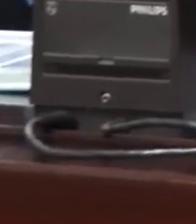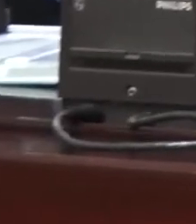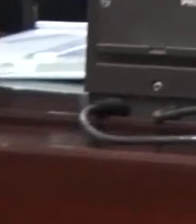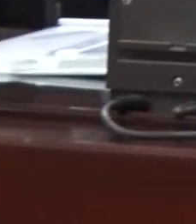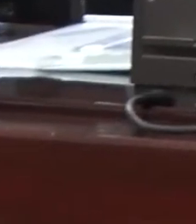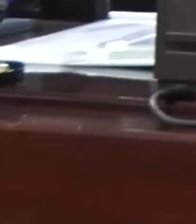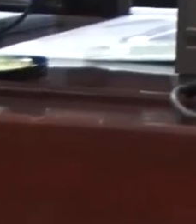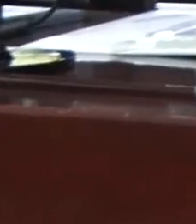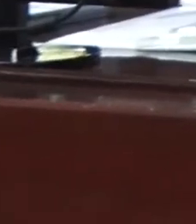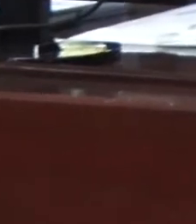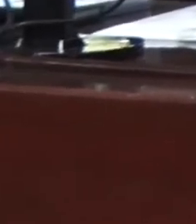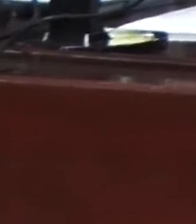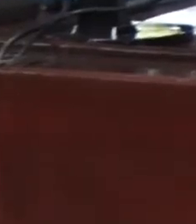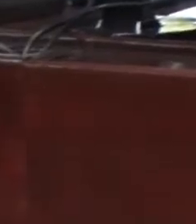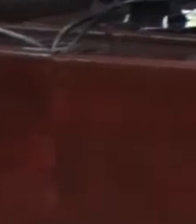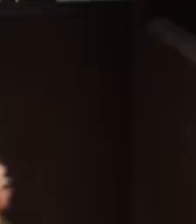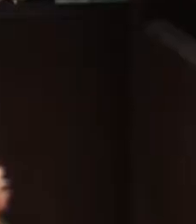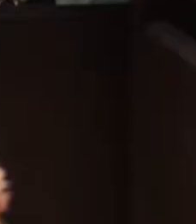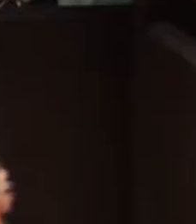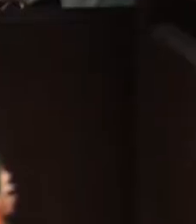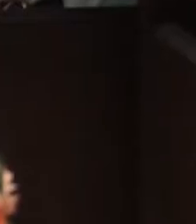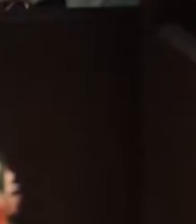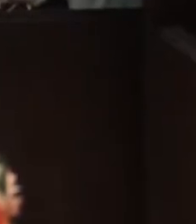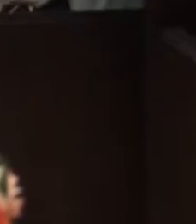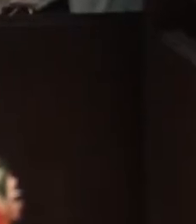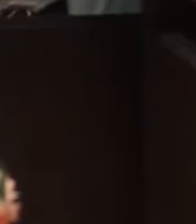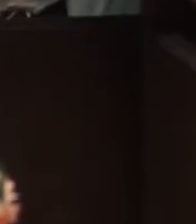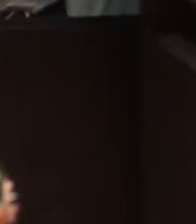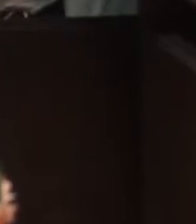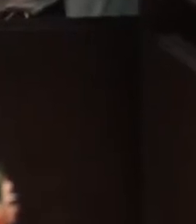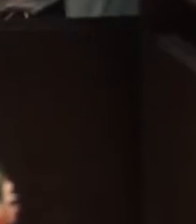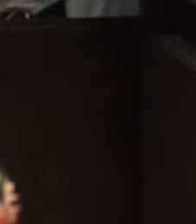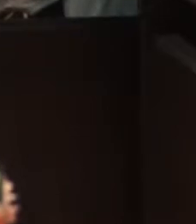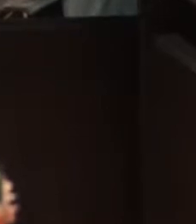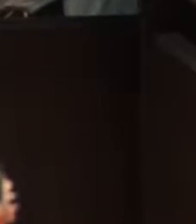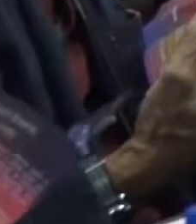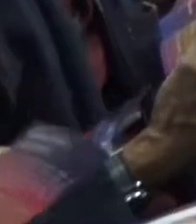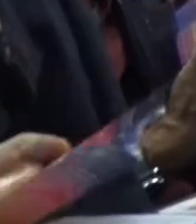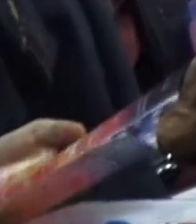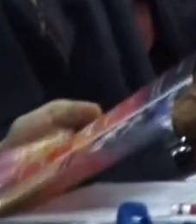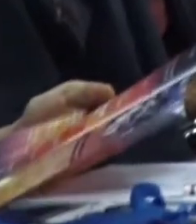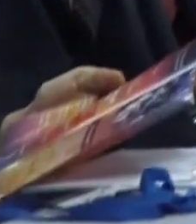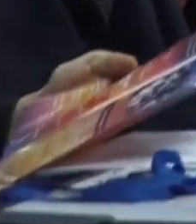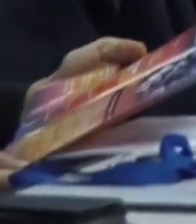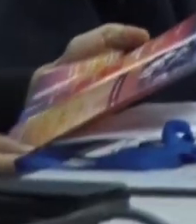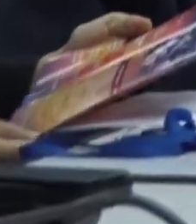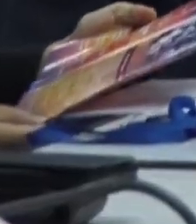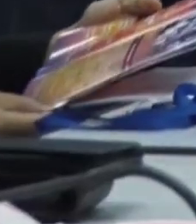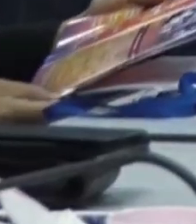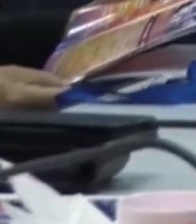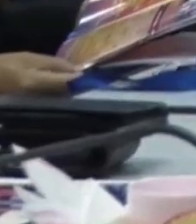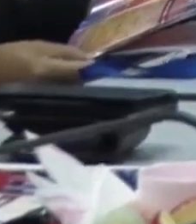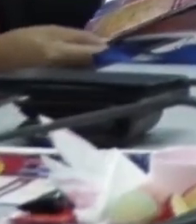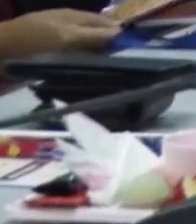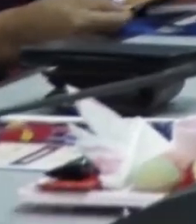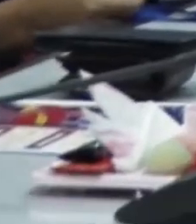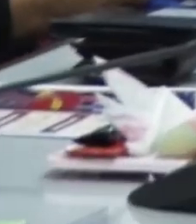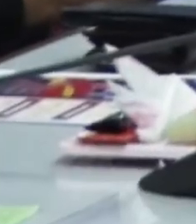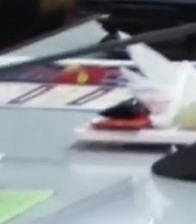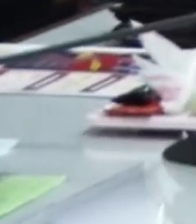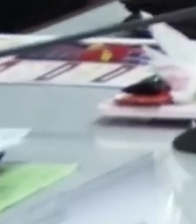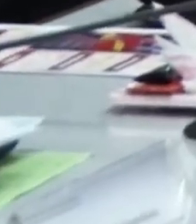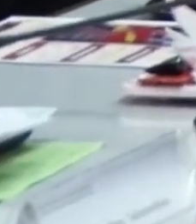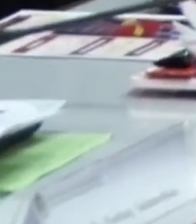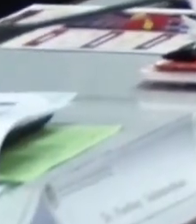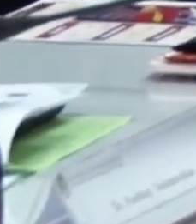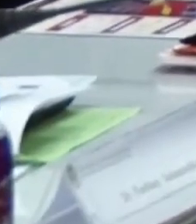การจัดการเรียนการสอนระดับบัณฑิตศึกษาพร้อมรับฟังการบรรยายพิเศษโดยผู้ช่วยศาสตราจารย์ดร.วัฒนาสุวรรณไตร